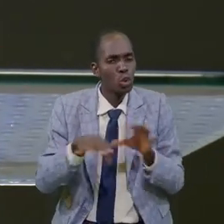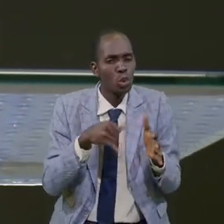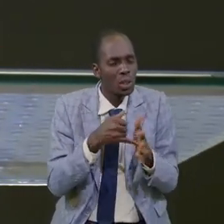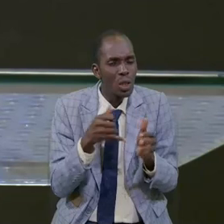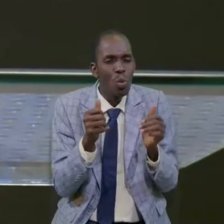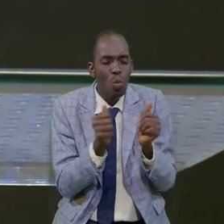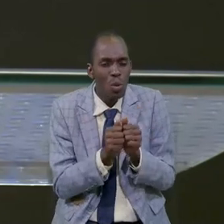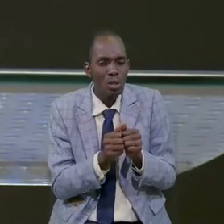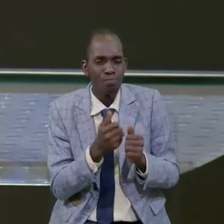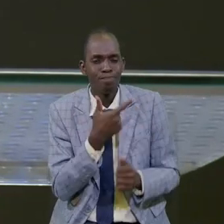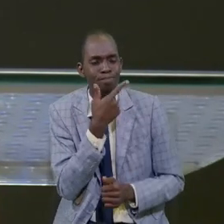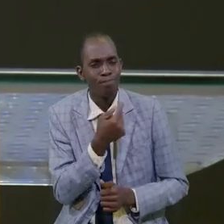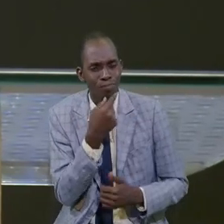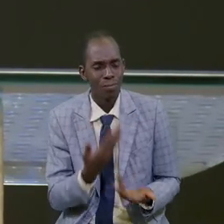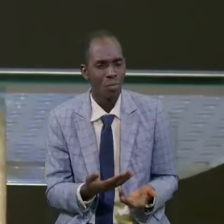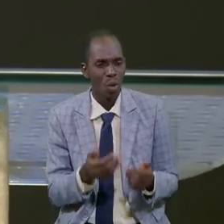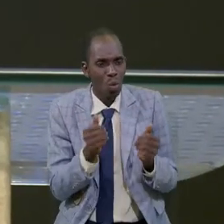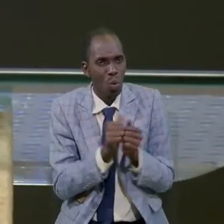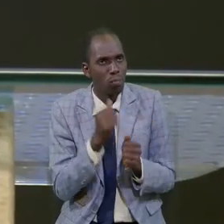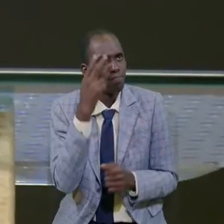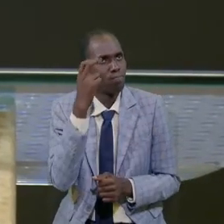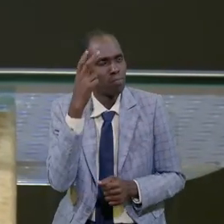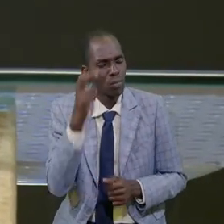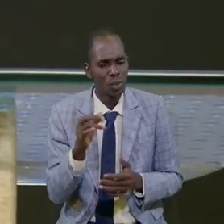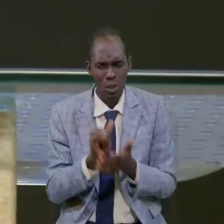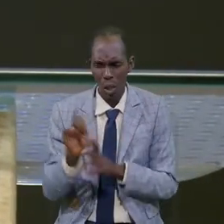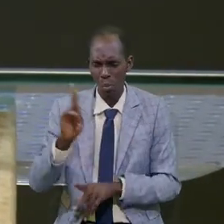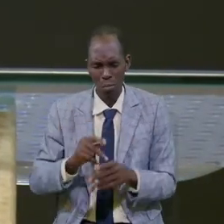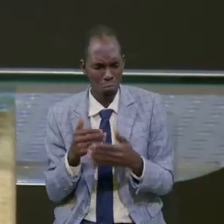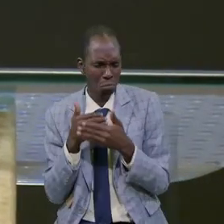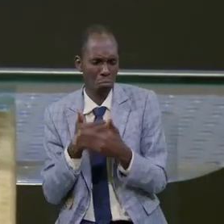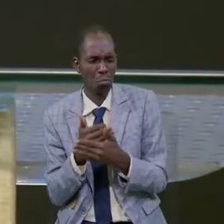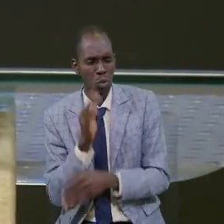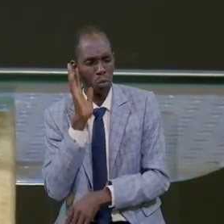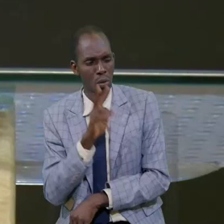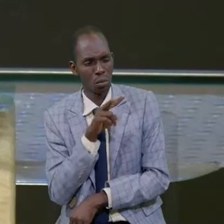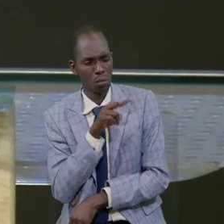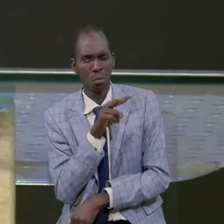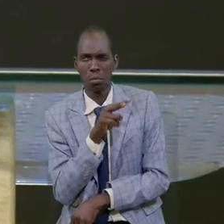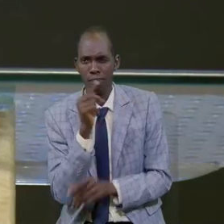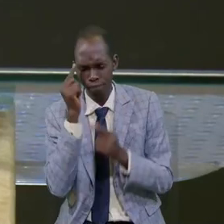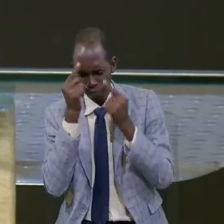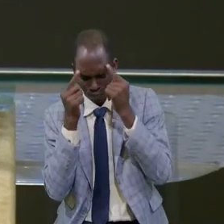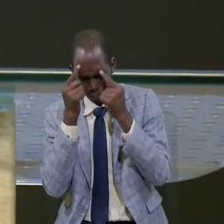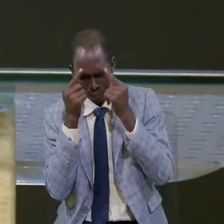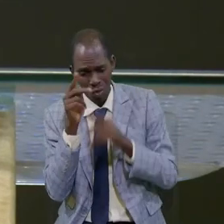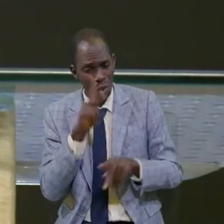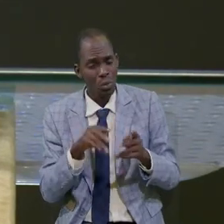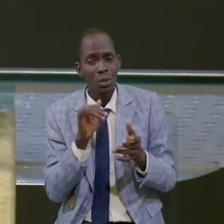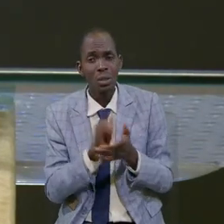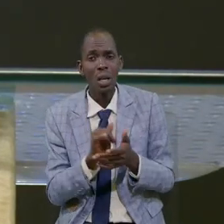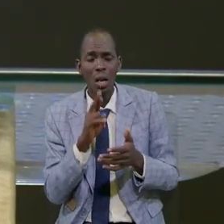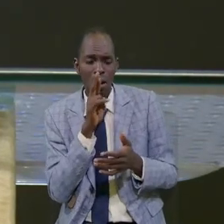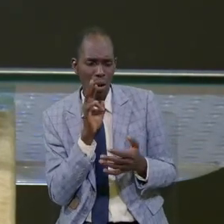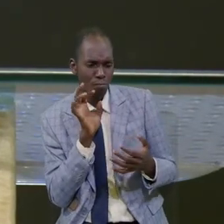ne faites pas ça sous un motif de soupçon. Ne faites pas ça pour que les gens auprès de vous et les